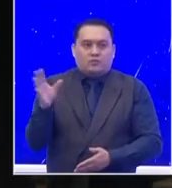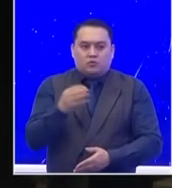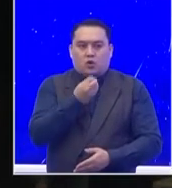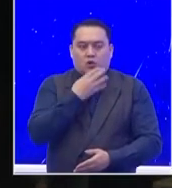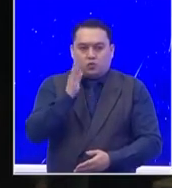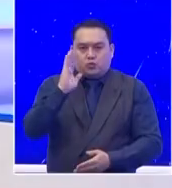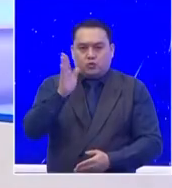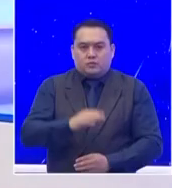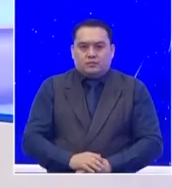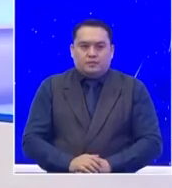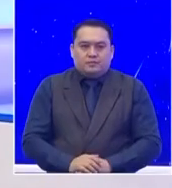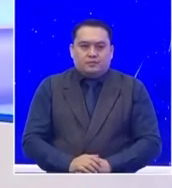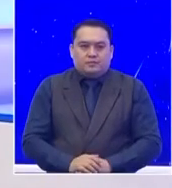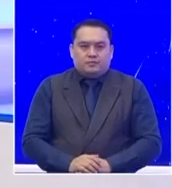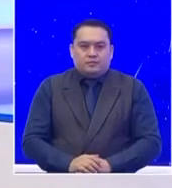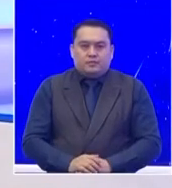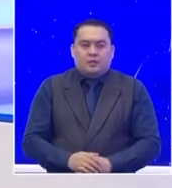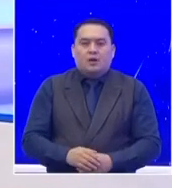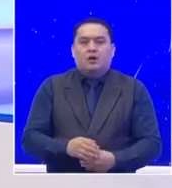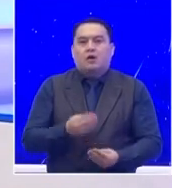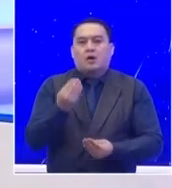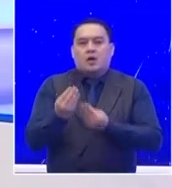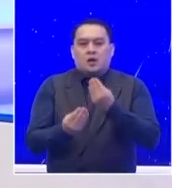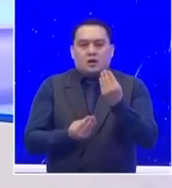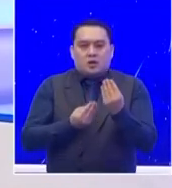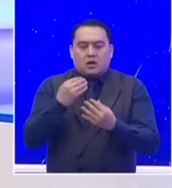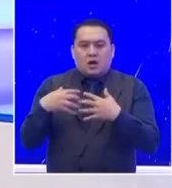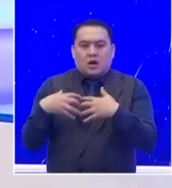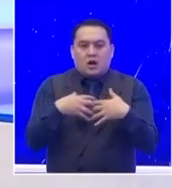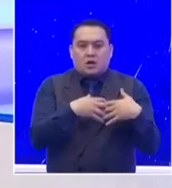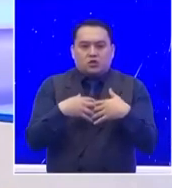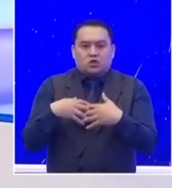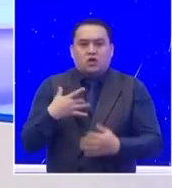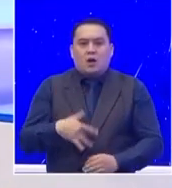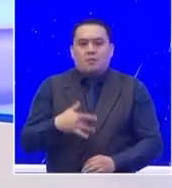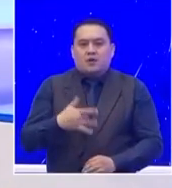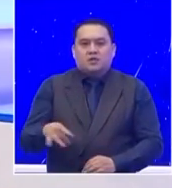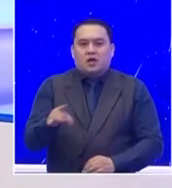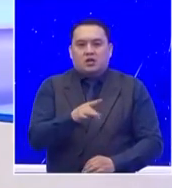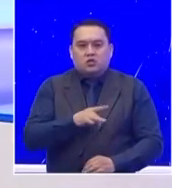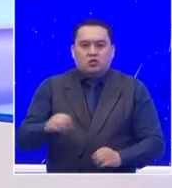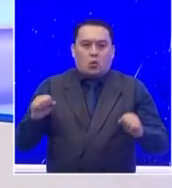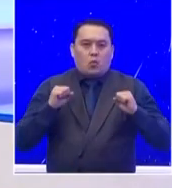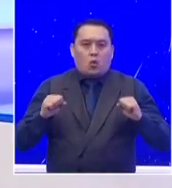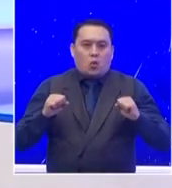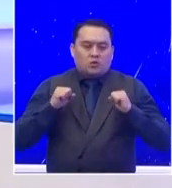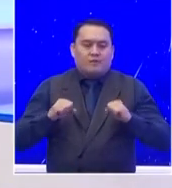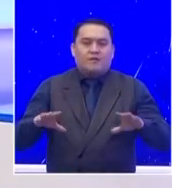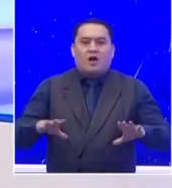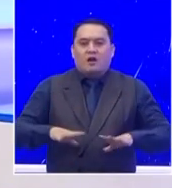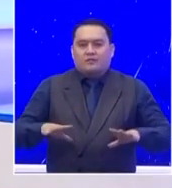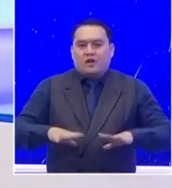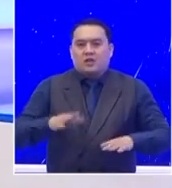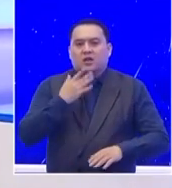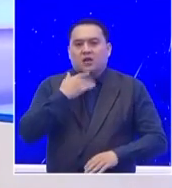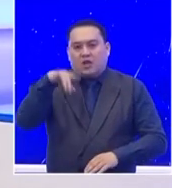хорошо. Игры кочевников. В селе Сарыбай Жамбылского района прошли соревнования по кокпар. В древней